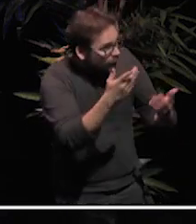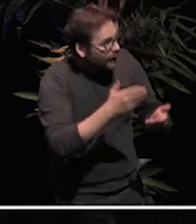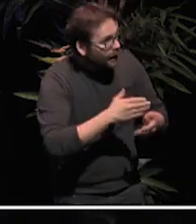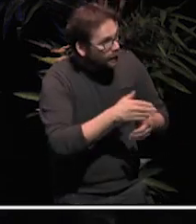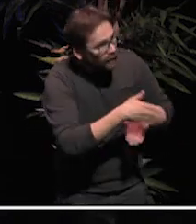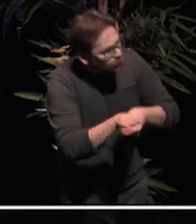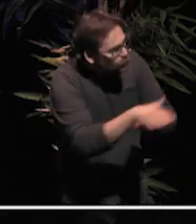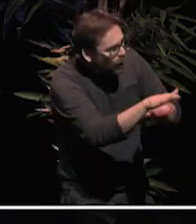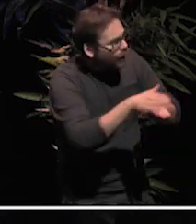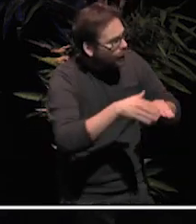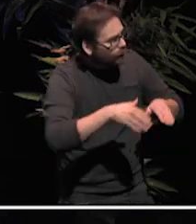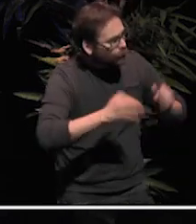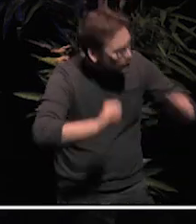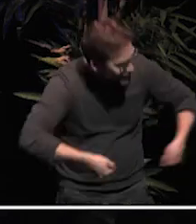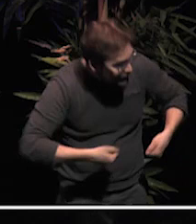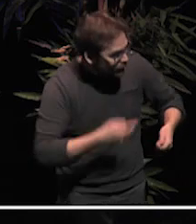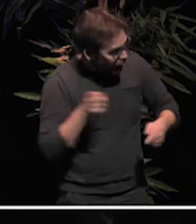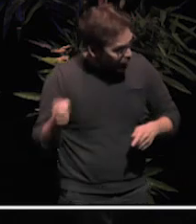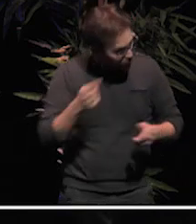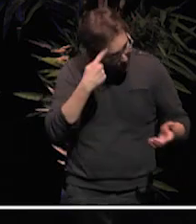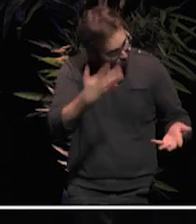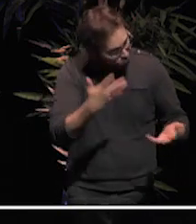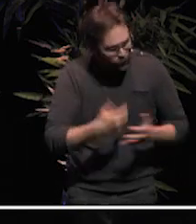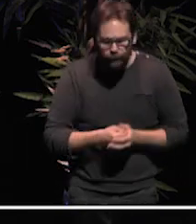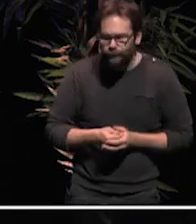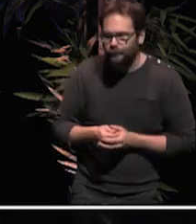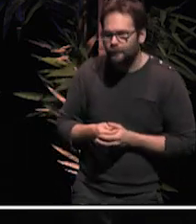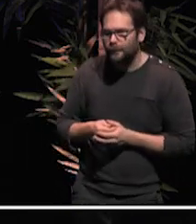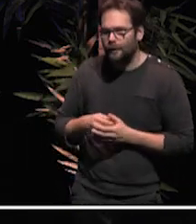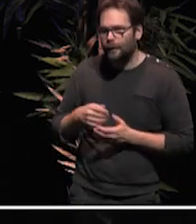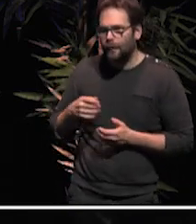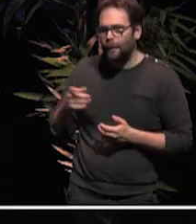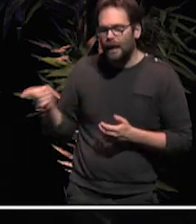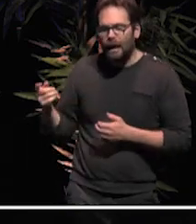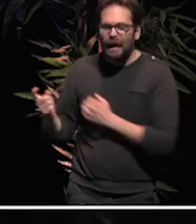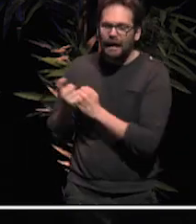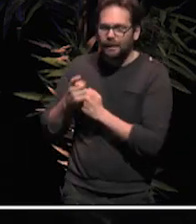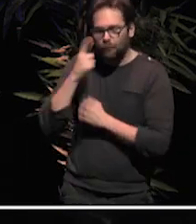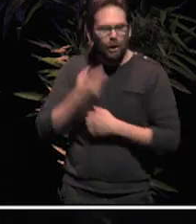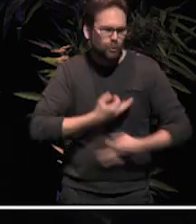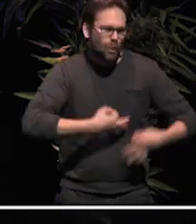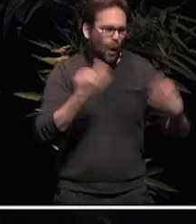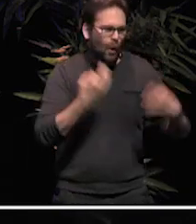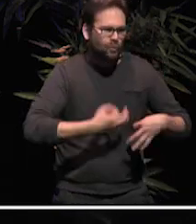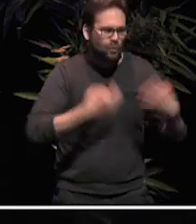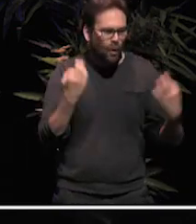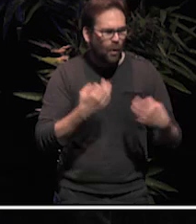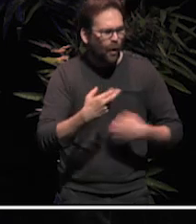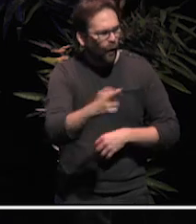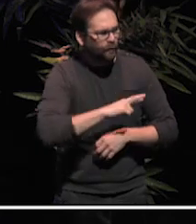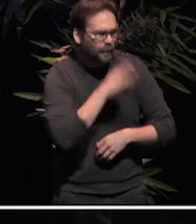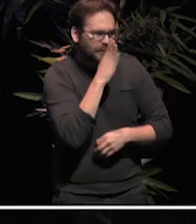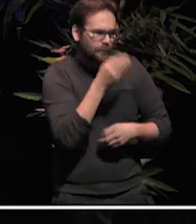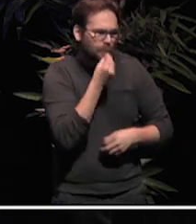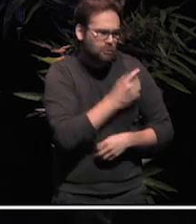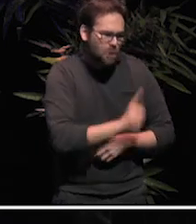en pense, Stella, justement ? Alors là, vraiment, elle est critique parce qu'elle trouve que j'en fais trop. D'abord, que je ne rentre pas déjeuner, par